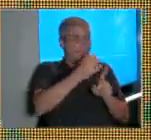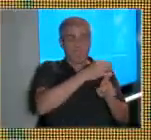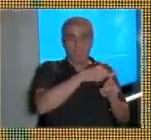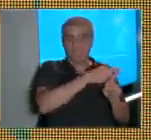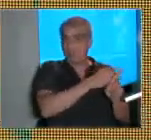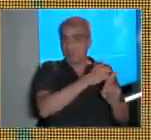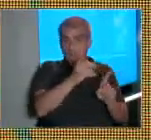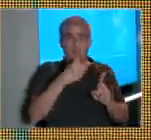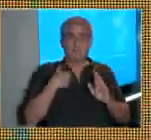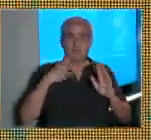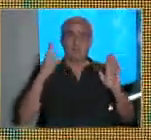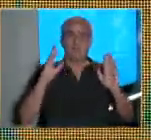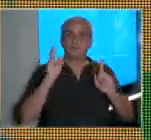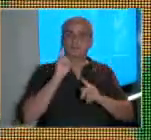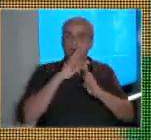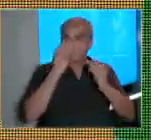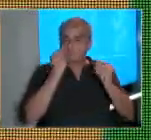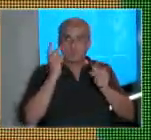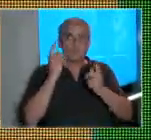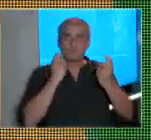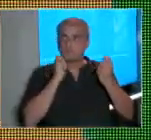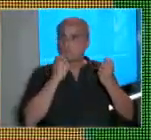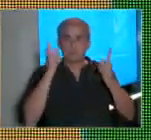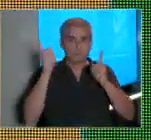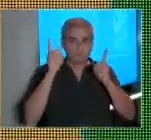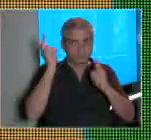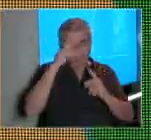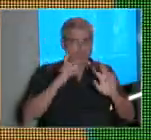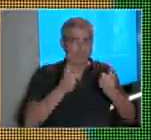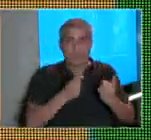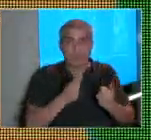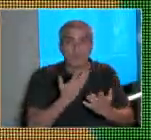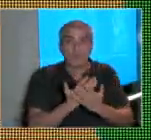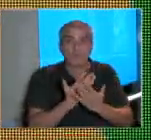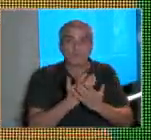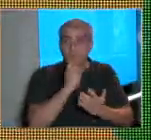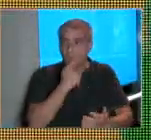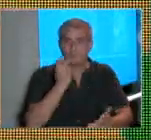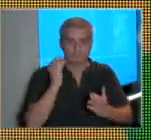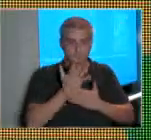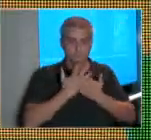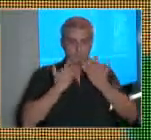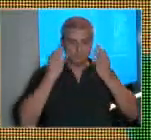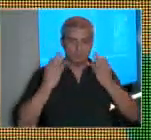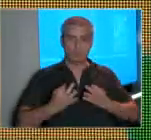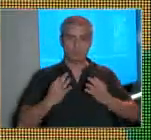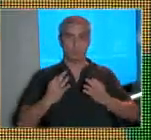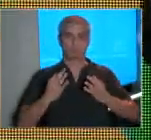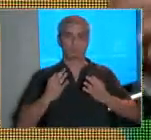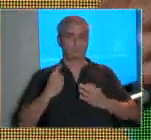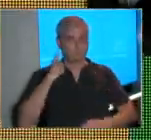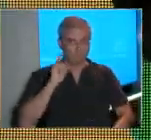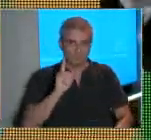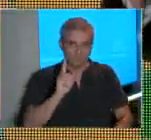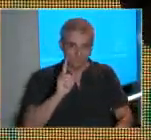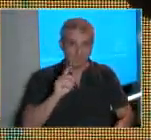לעזה, ובמקביל הפעלנו את כל חיישני המודיעין כדי להבין מה קורה. והעובדות המודיעיניות היו חדות. תקשיבו